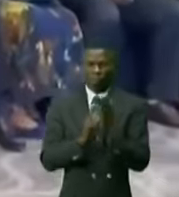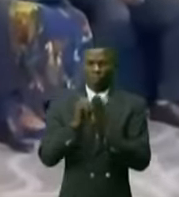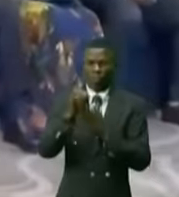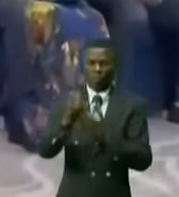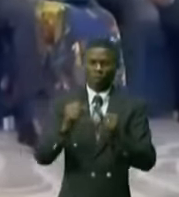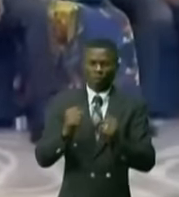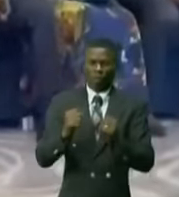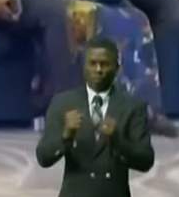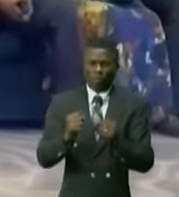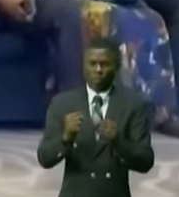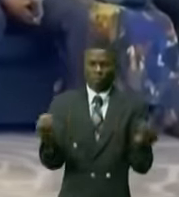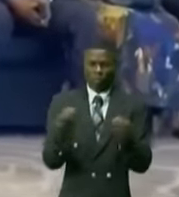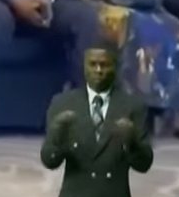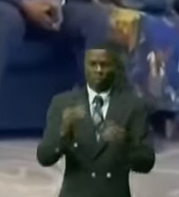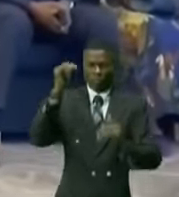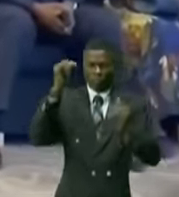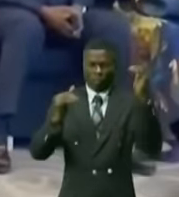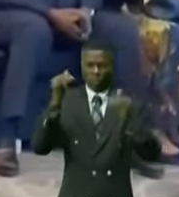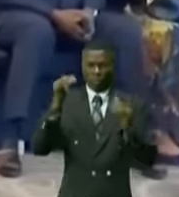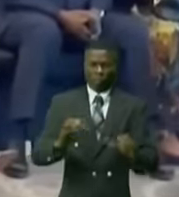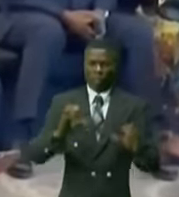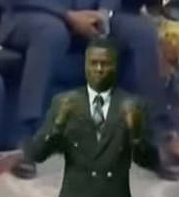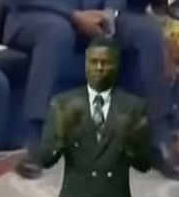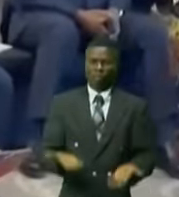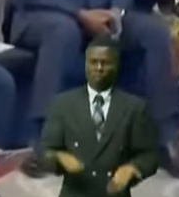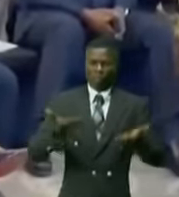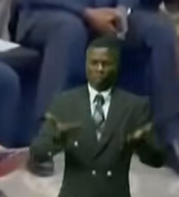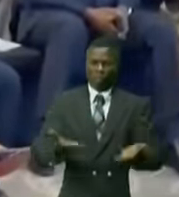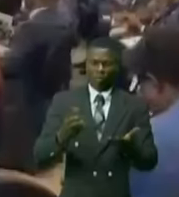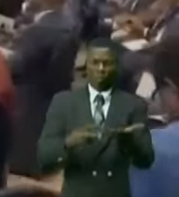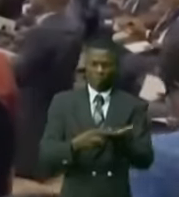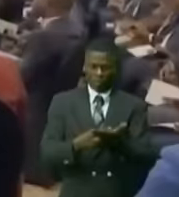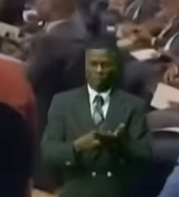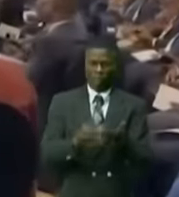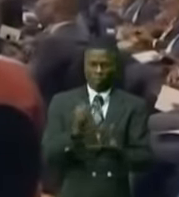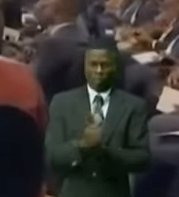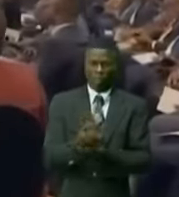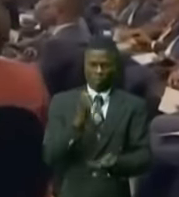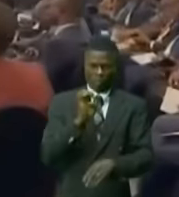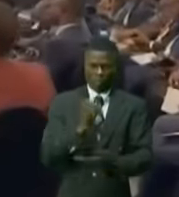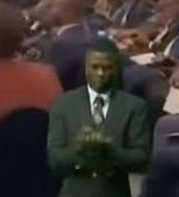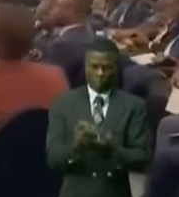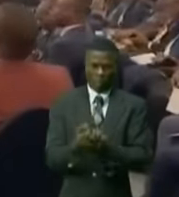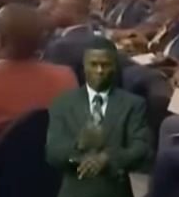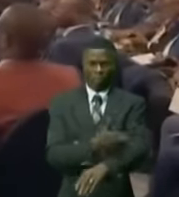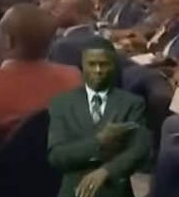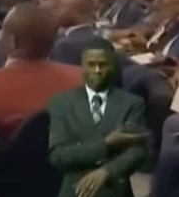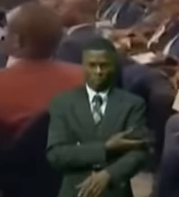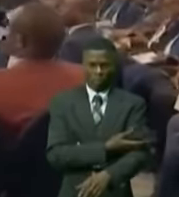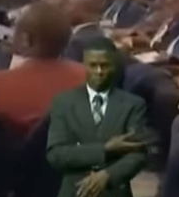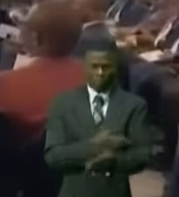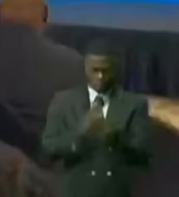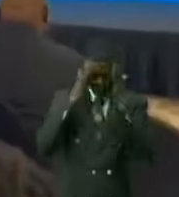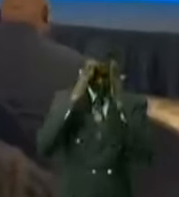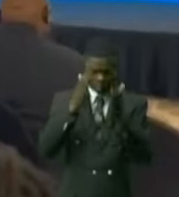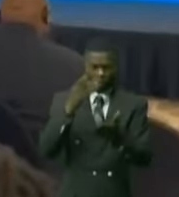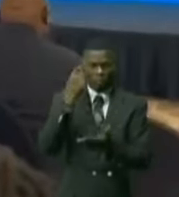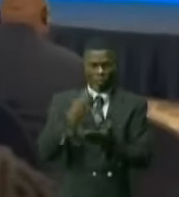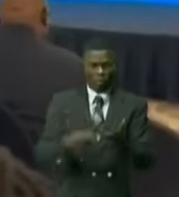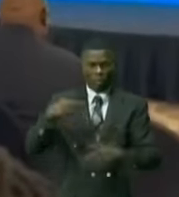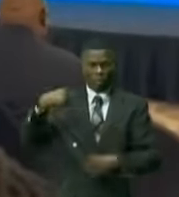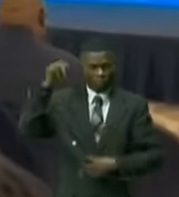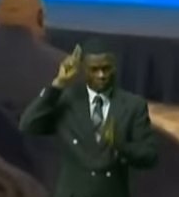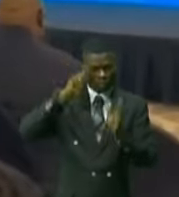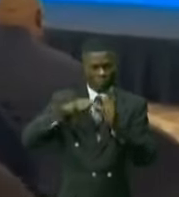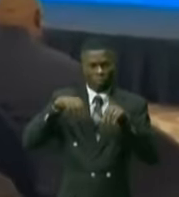développement durable afin d'équilibrer la charge fiscale et pour stimuler l'économie. Il est le fondement sur lequel le